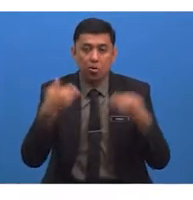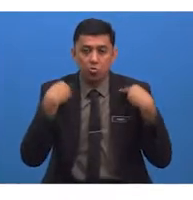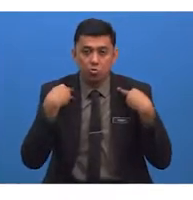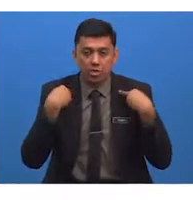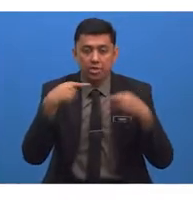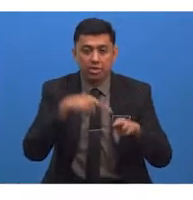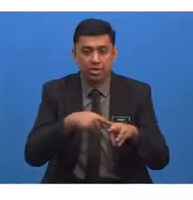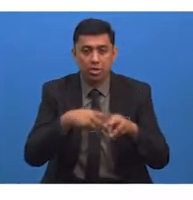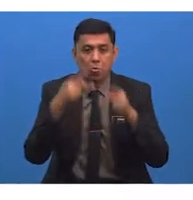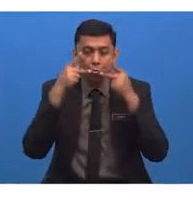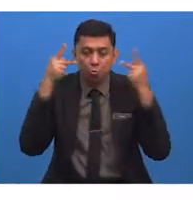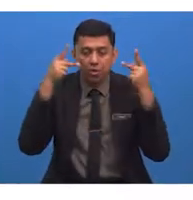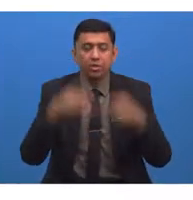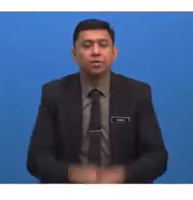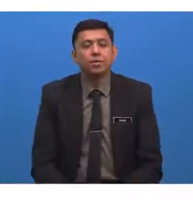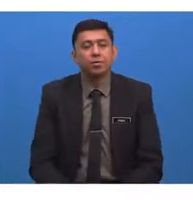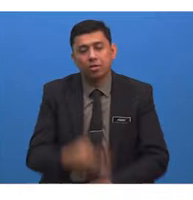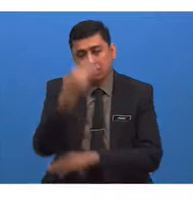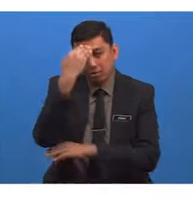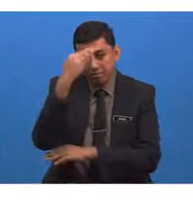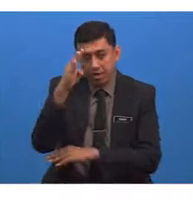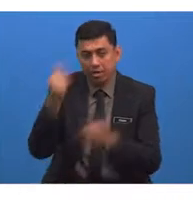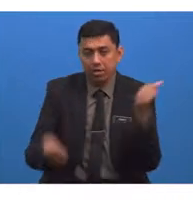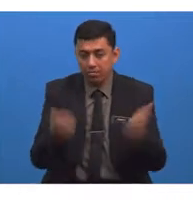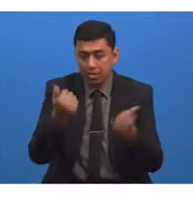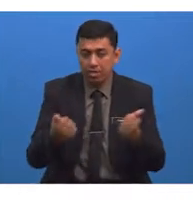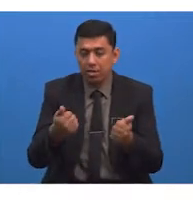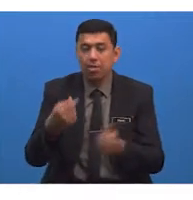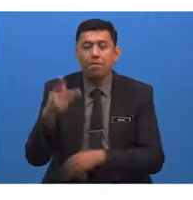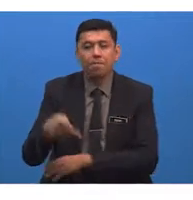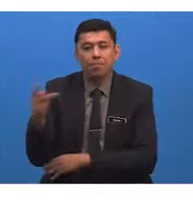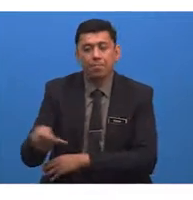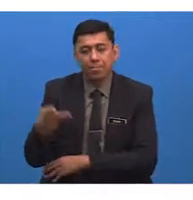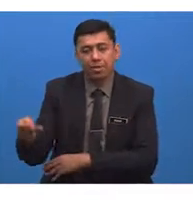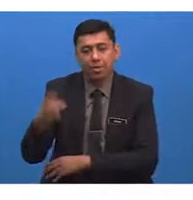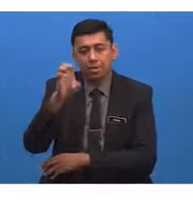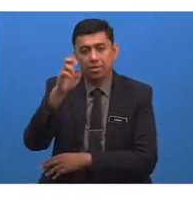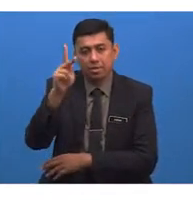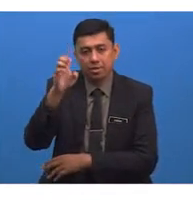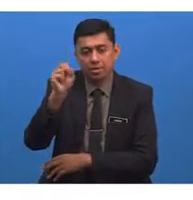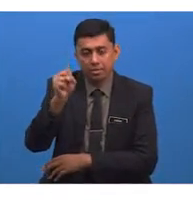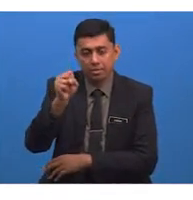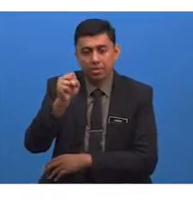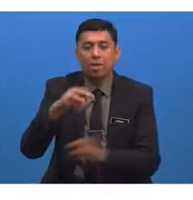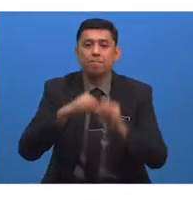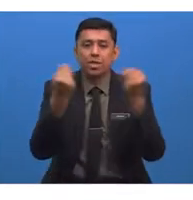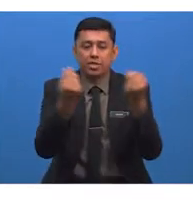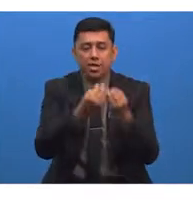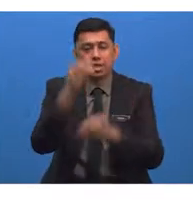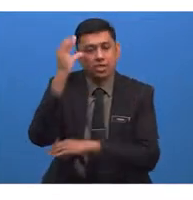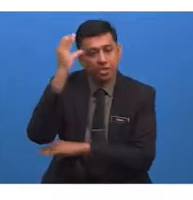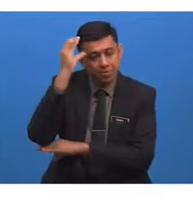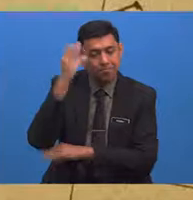Kuching. Mahkamah ini diwujudkan bagi mengadili hal ehwal dan kes-kes yang melibatkan masyarakat